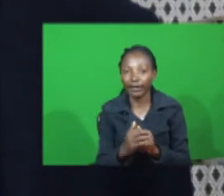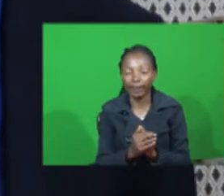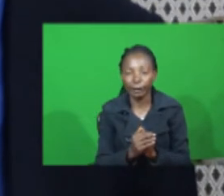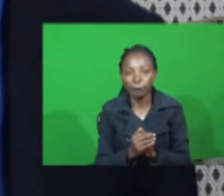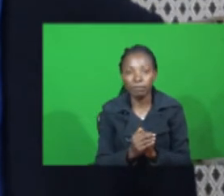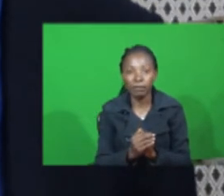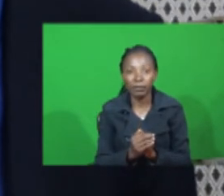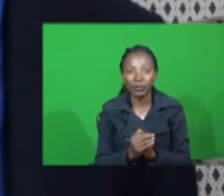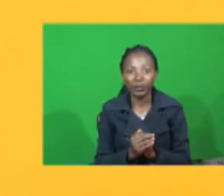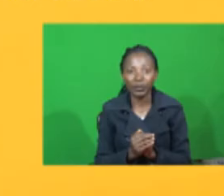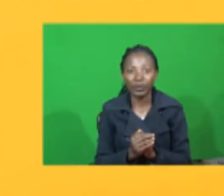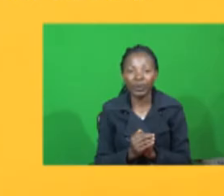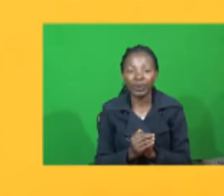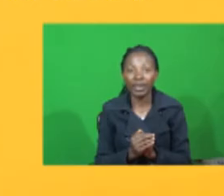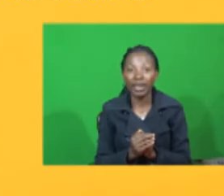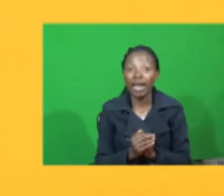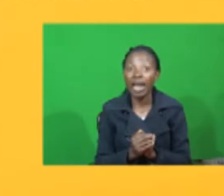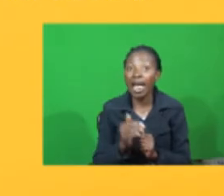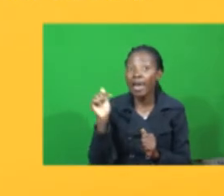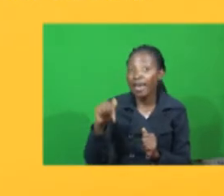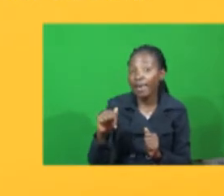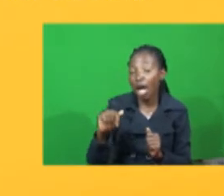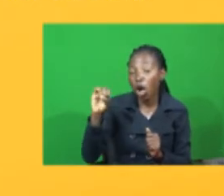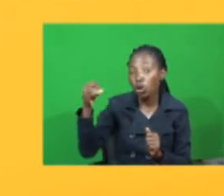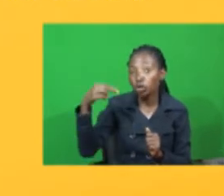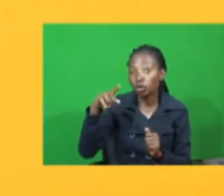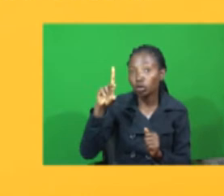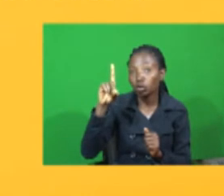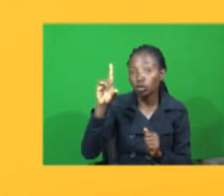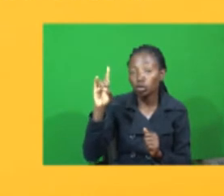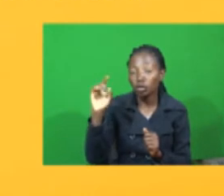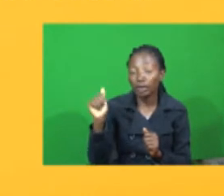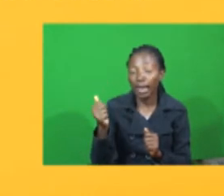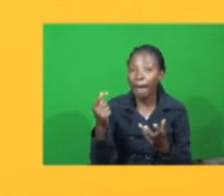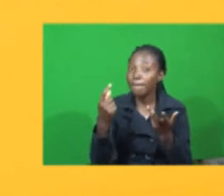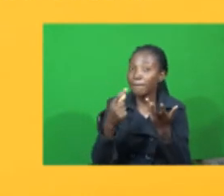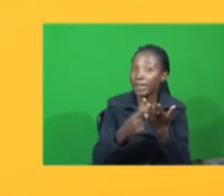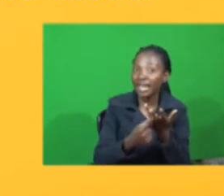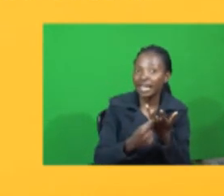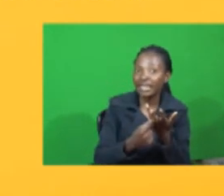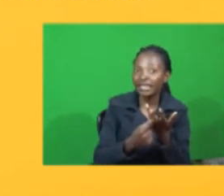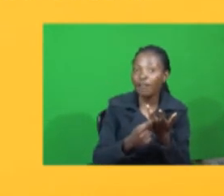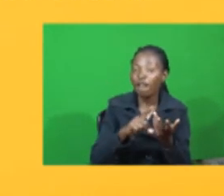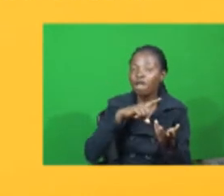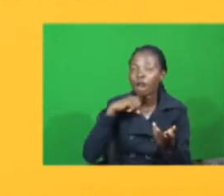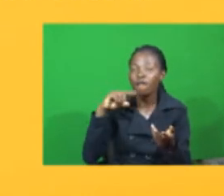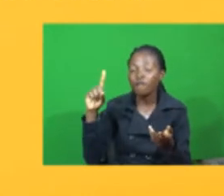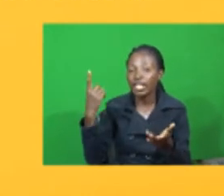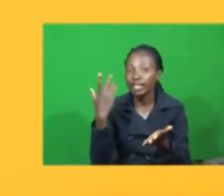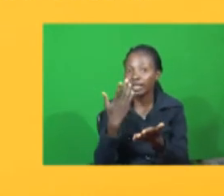ya 6 na 7. Zvino Judha wakatorera dangwe rake Eri mukadzi wainzi